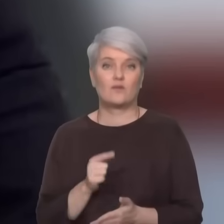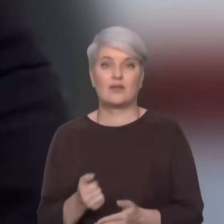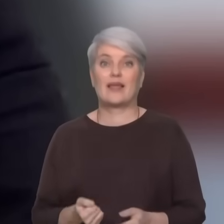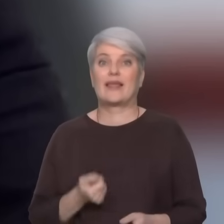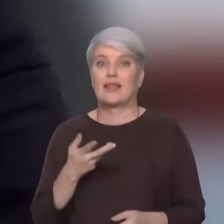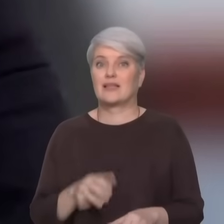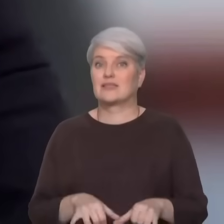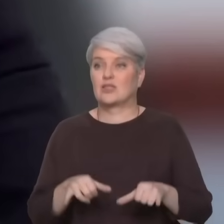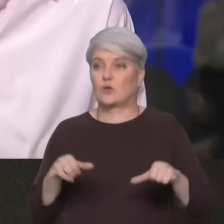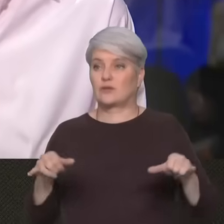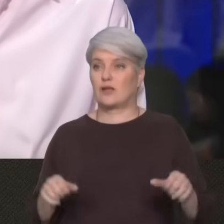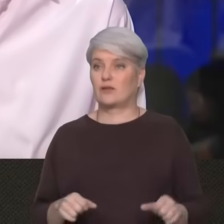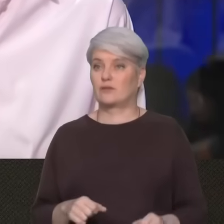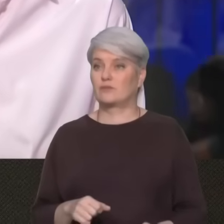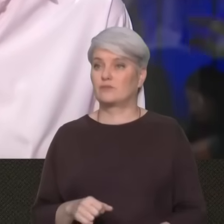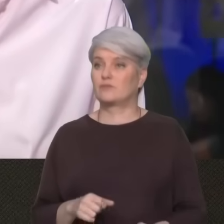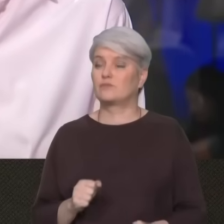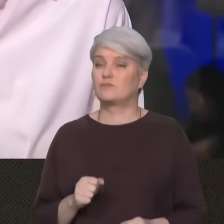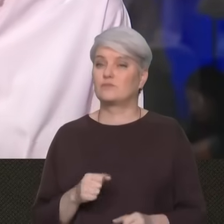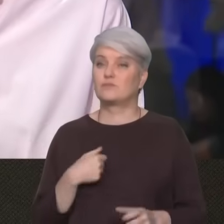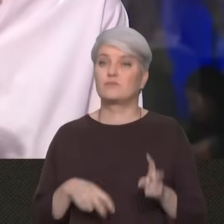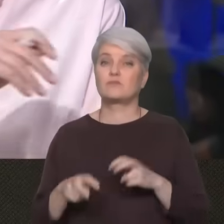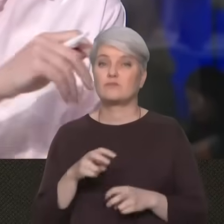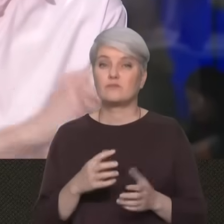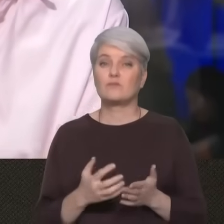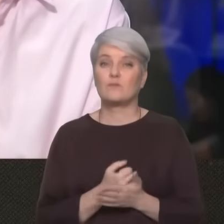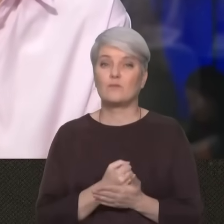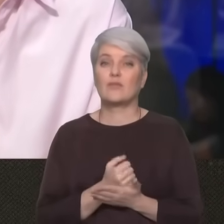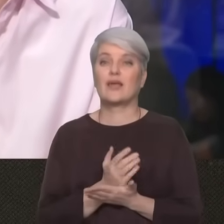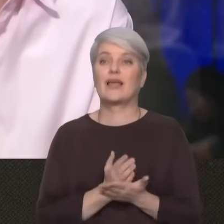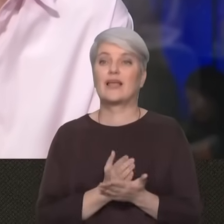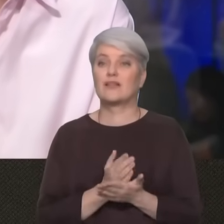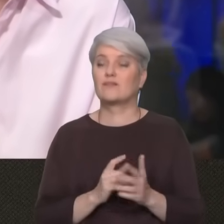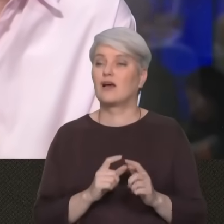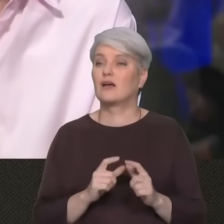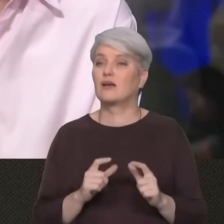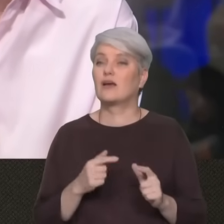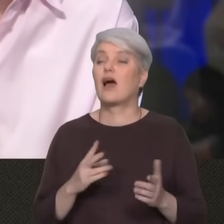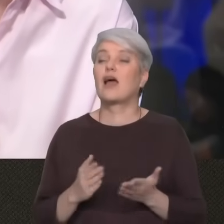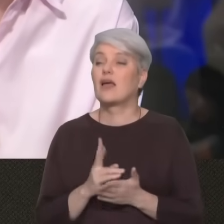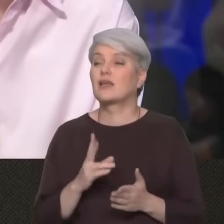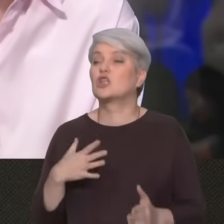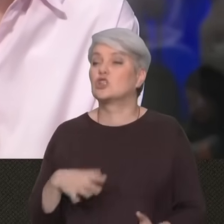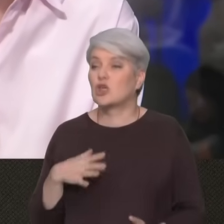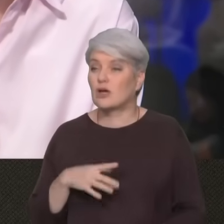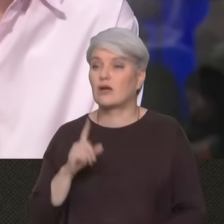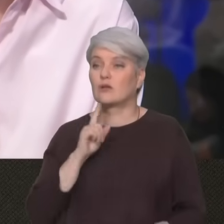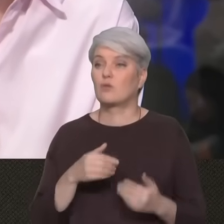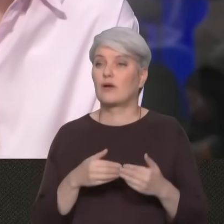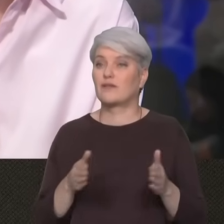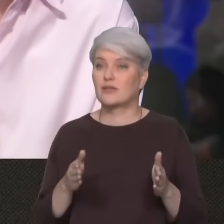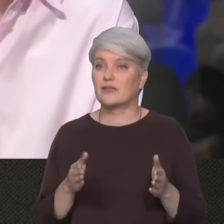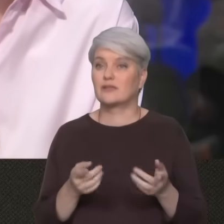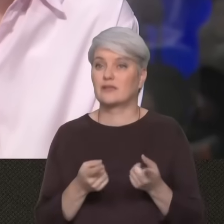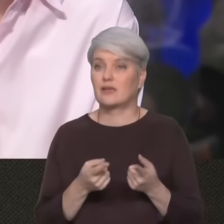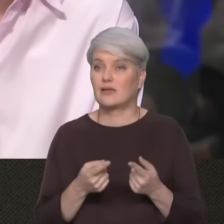їх зростає. Добре, і ми вишукали повністю інфраструктуру. А вихід який? Чекати, так, поки